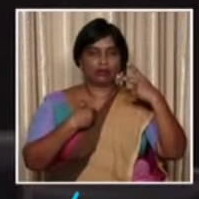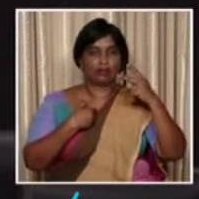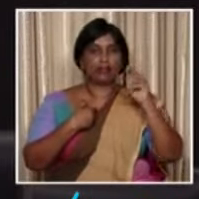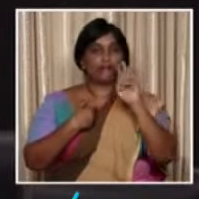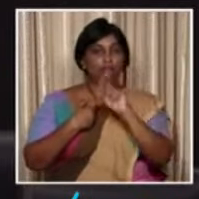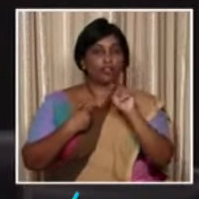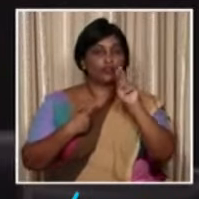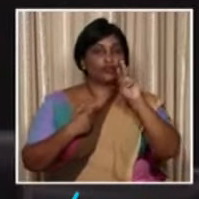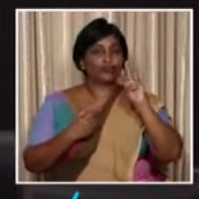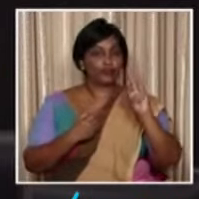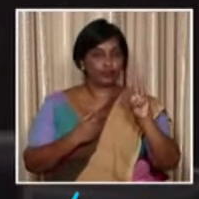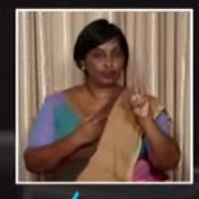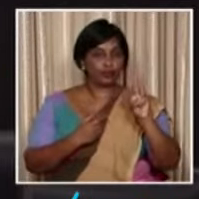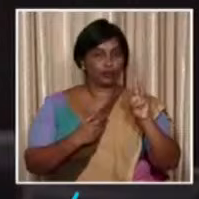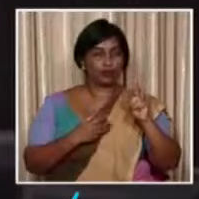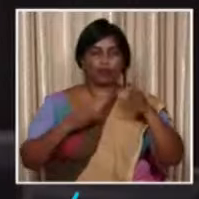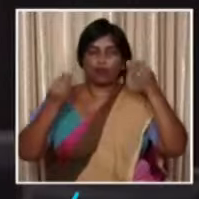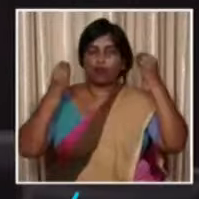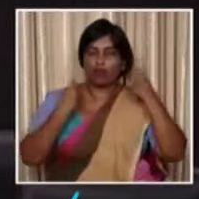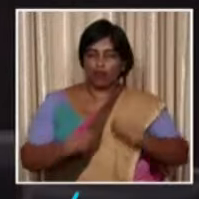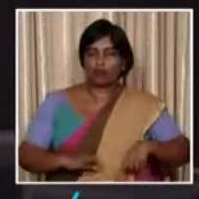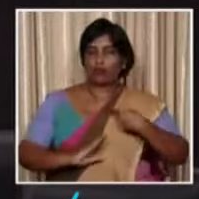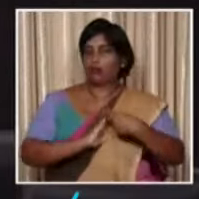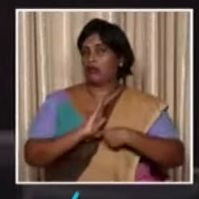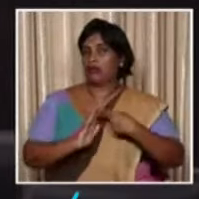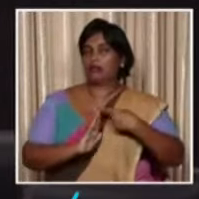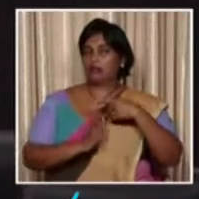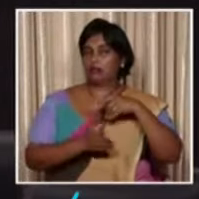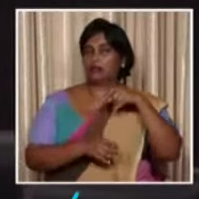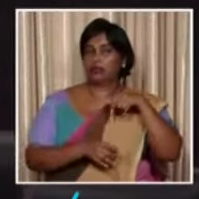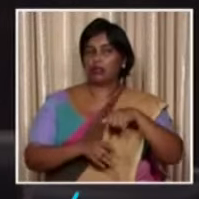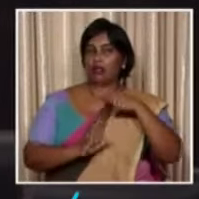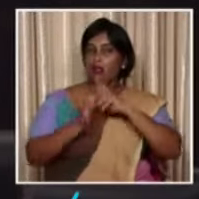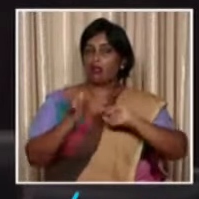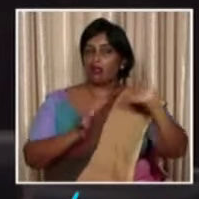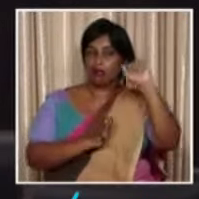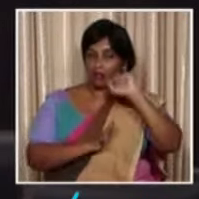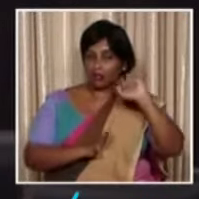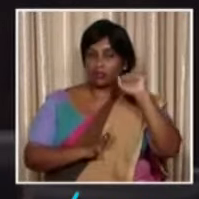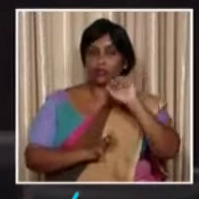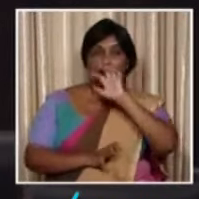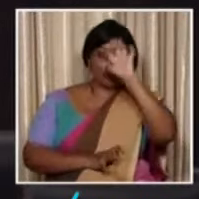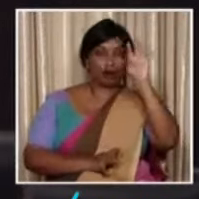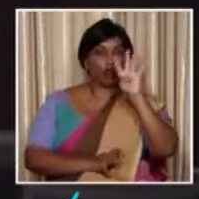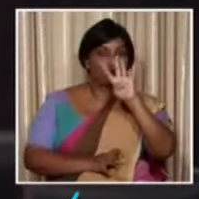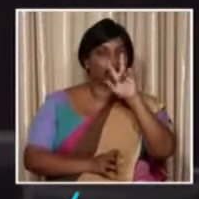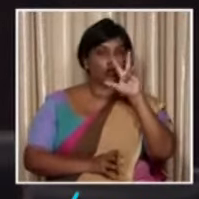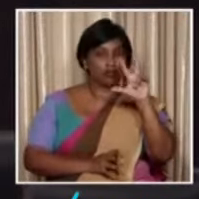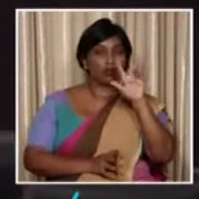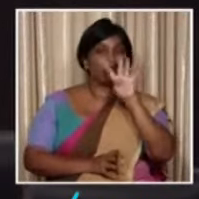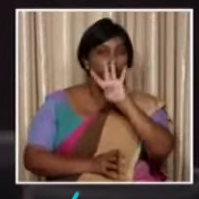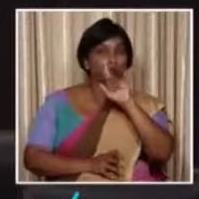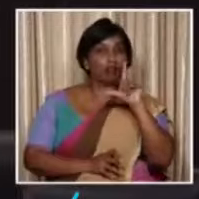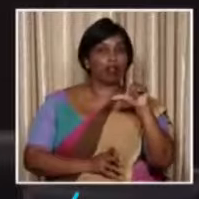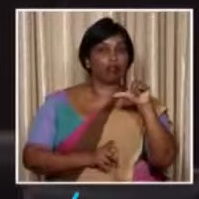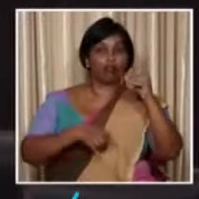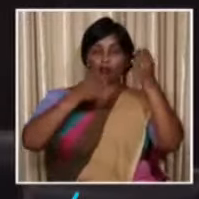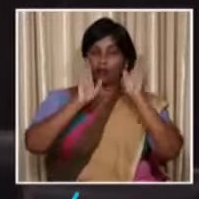20යි 23 වෙනකොට බංකොලොත් රාජ්‍යයක් බවට පත් වෙලා ආසියාවේ රටවල් 48කින් 44ටපත්